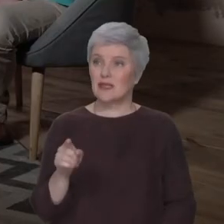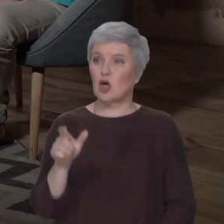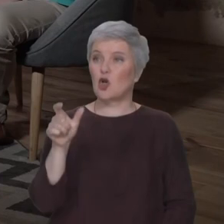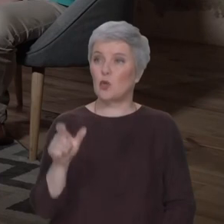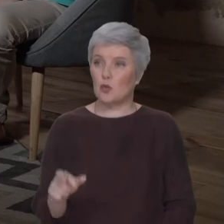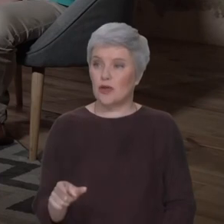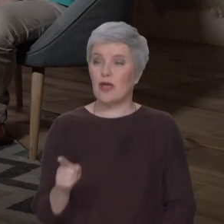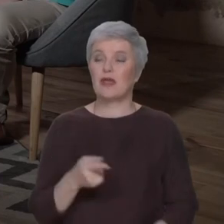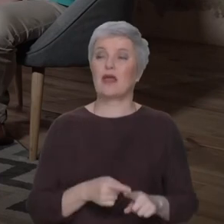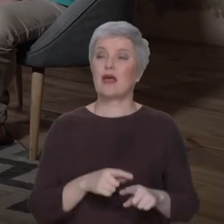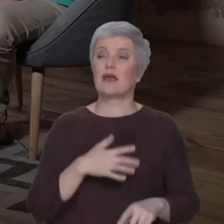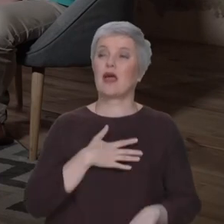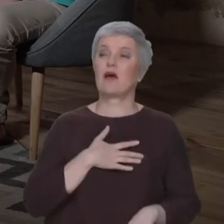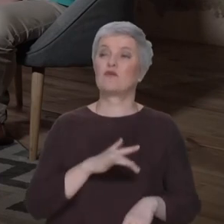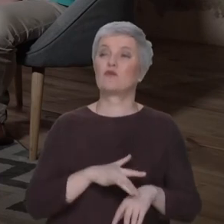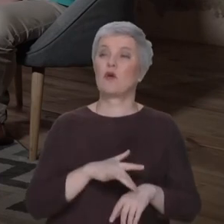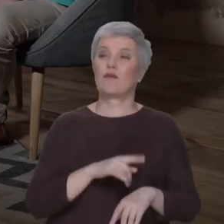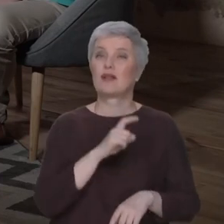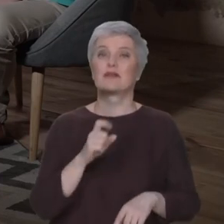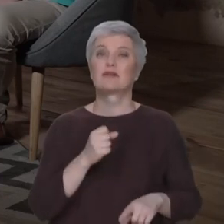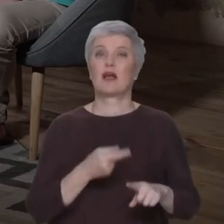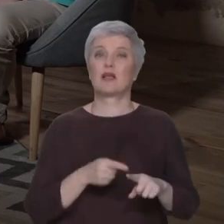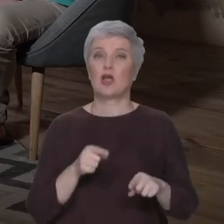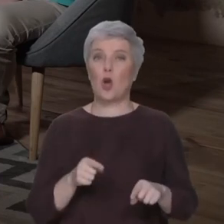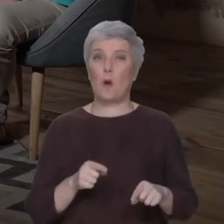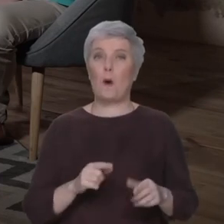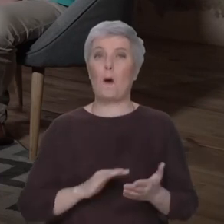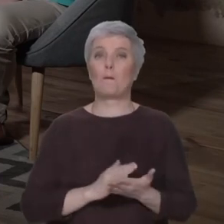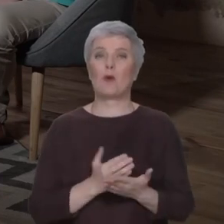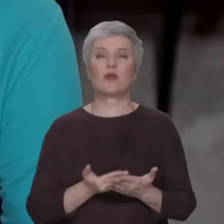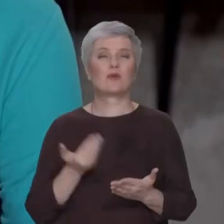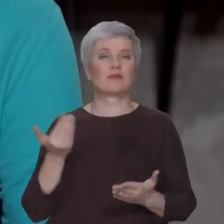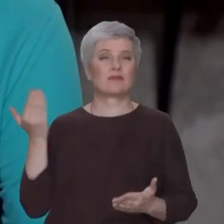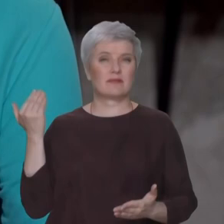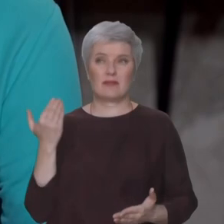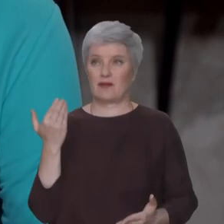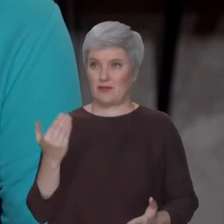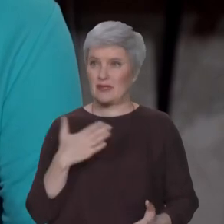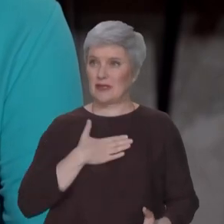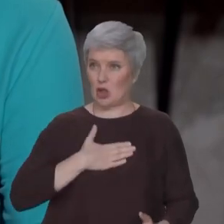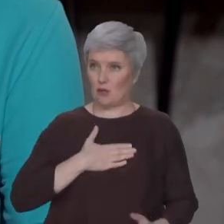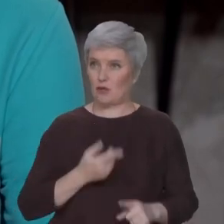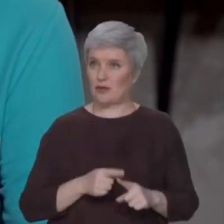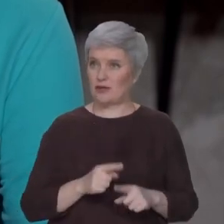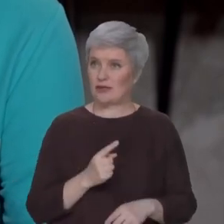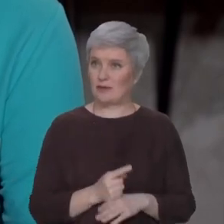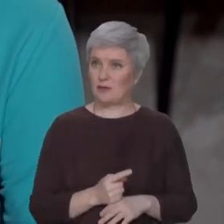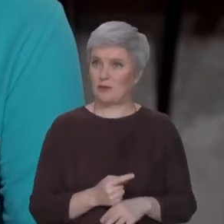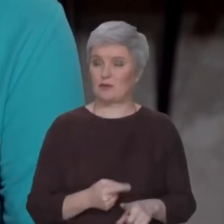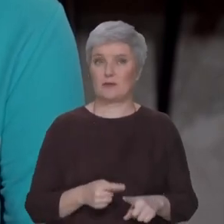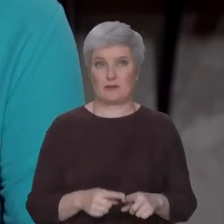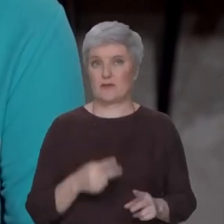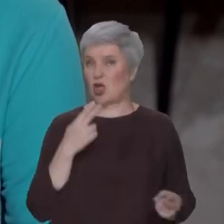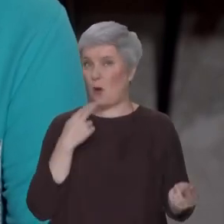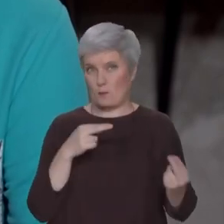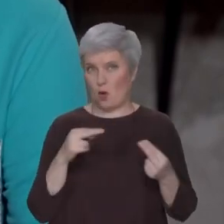за приблизно якусь таку політику ще до того, як це стало мейнстрімом, цією забороною ви задоволені? Ну, це і прогрес